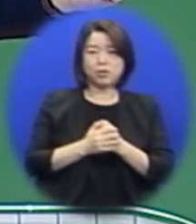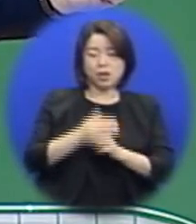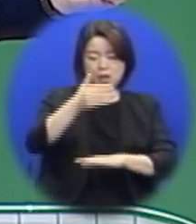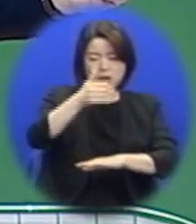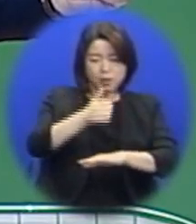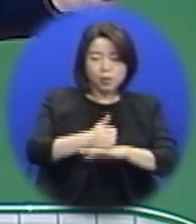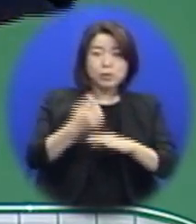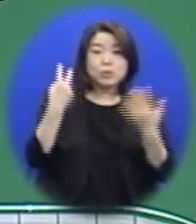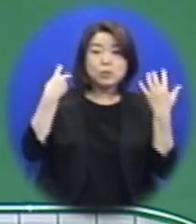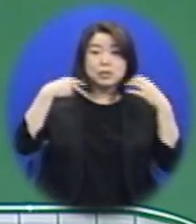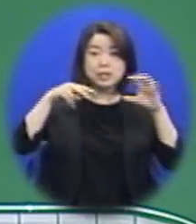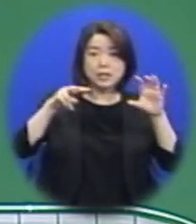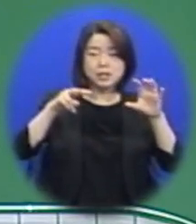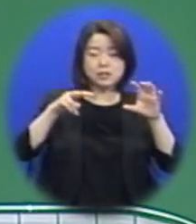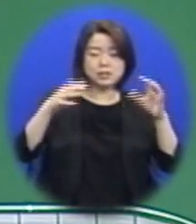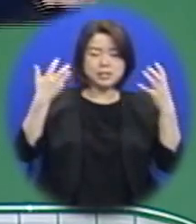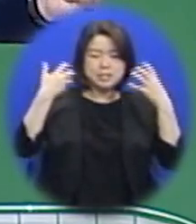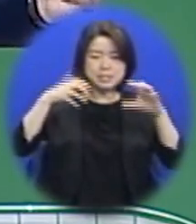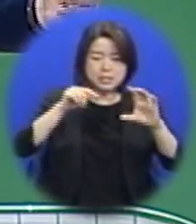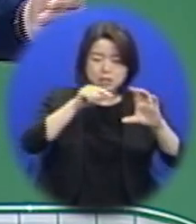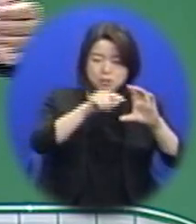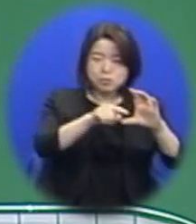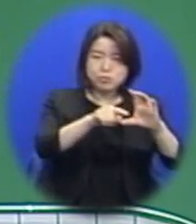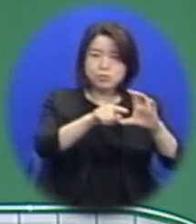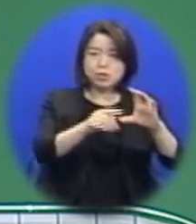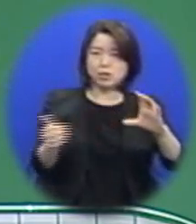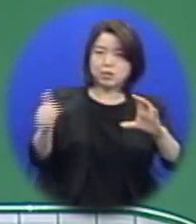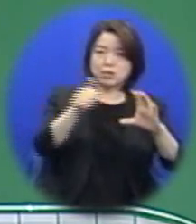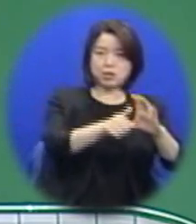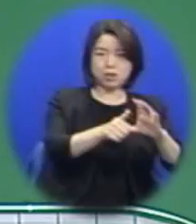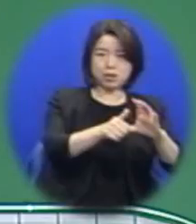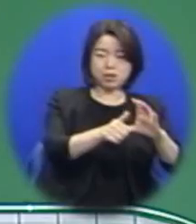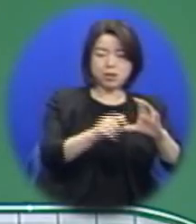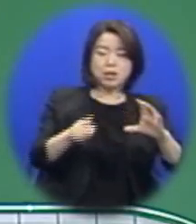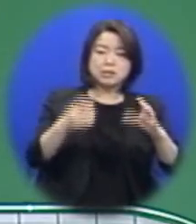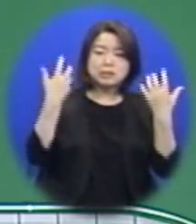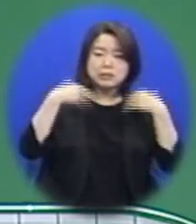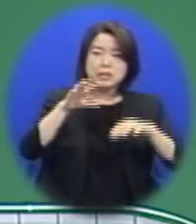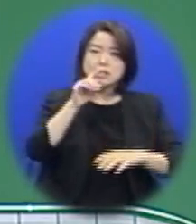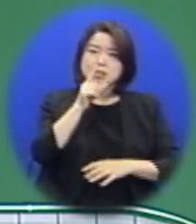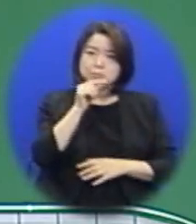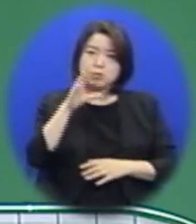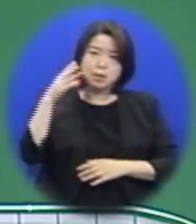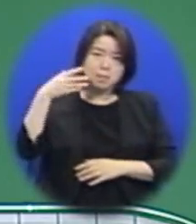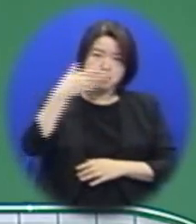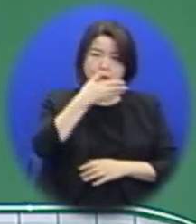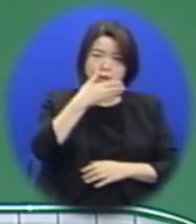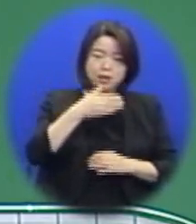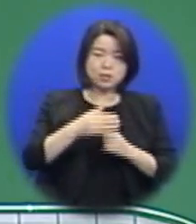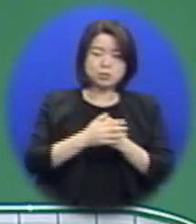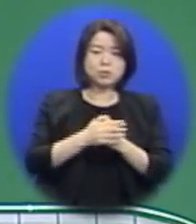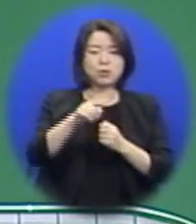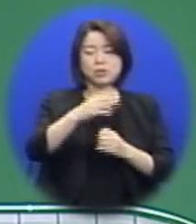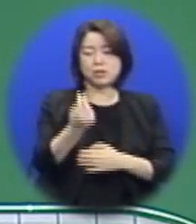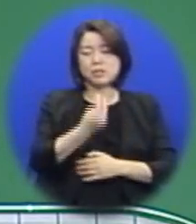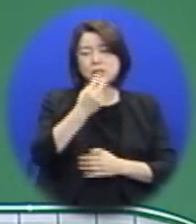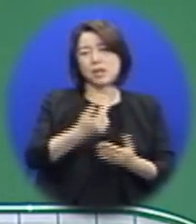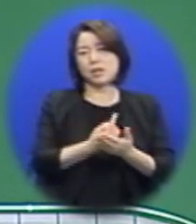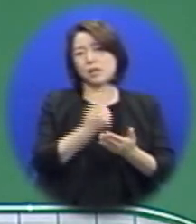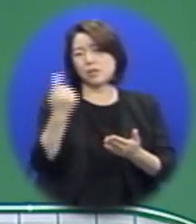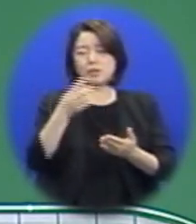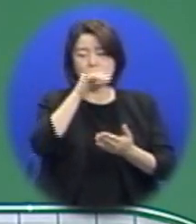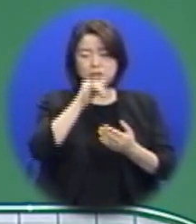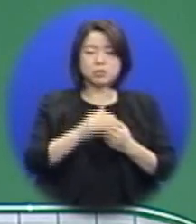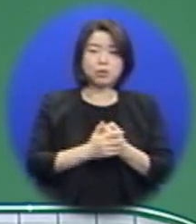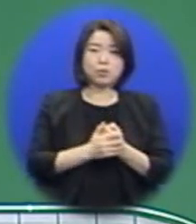들어갔어요. 하나님이 사자의 입을 막아서 사자굴에서 살아나왔습니다. 다니엘이 어떻게 이렇게 할 수